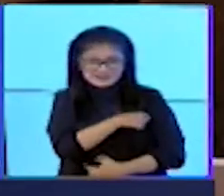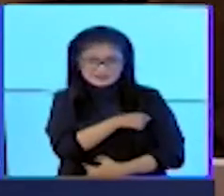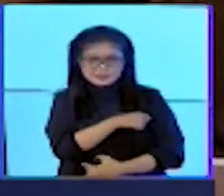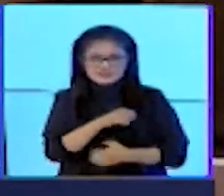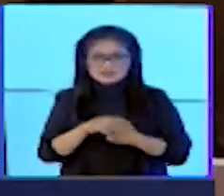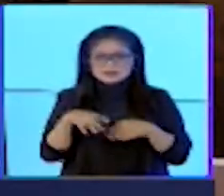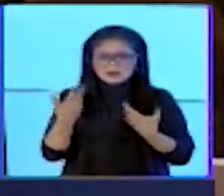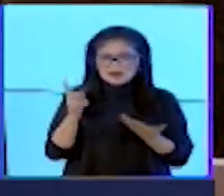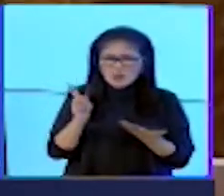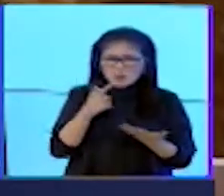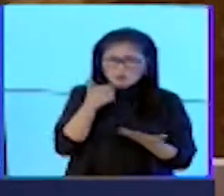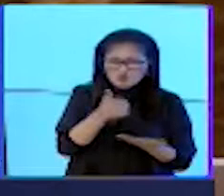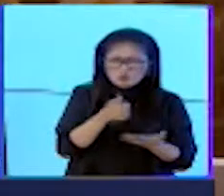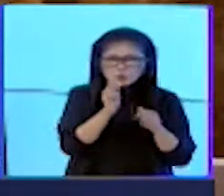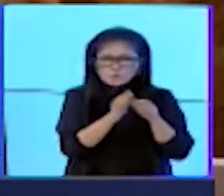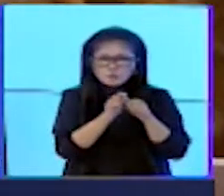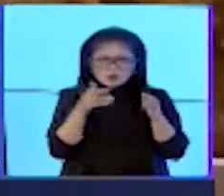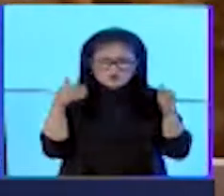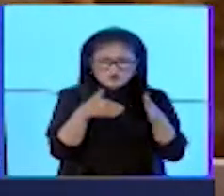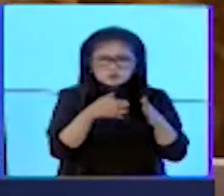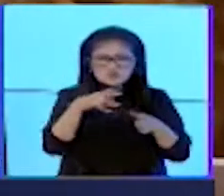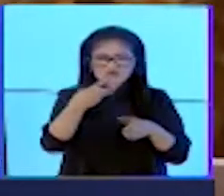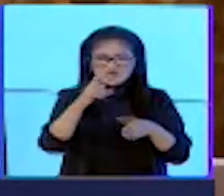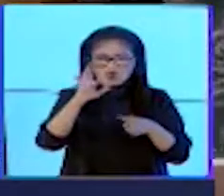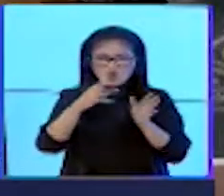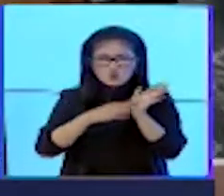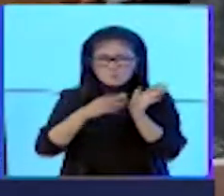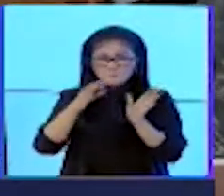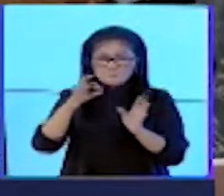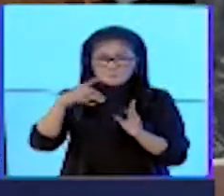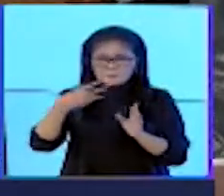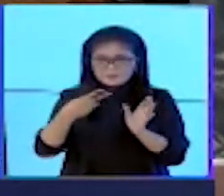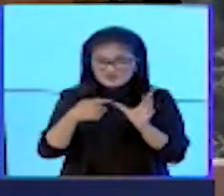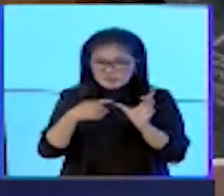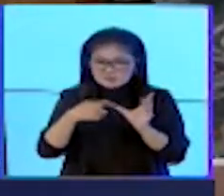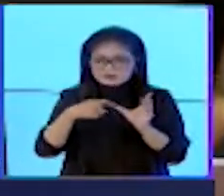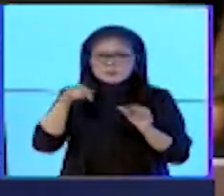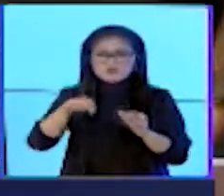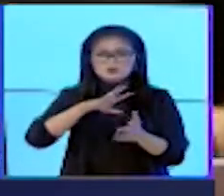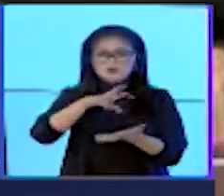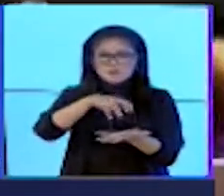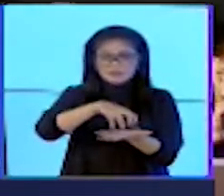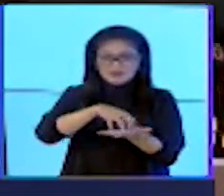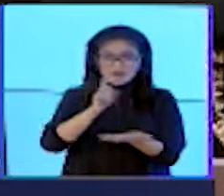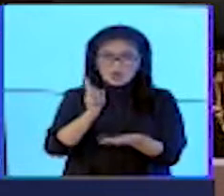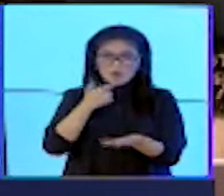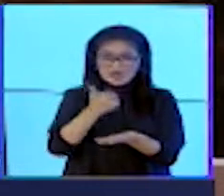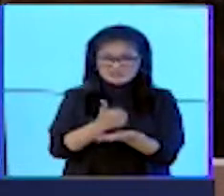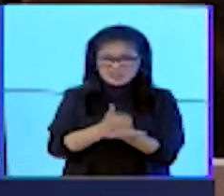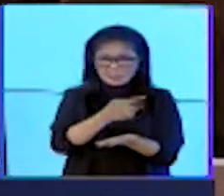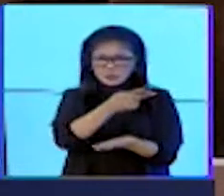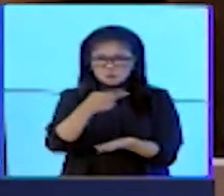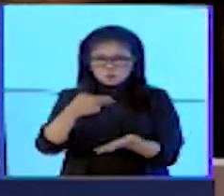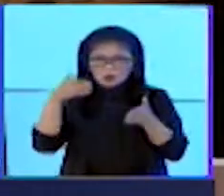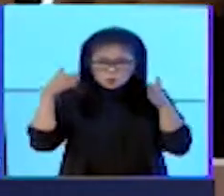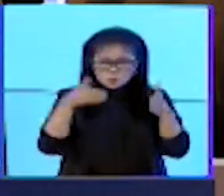kita buat portal aja khusus e-commerce untuk produk lokal. Sementara kan e-commerce yang lain itu campuran. Ini khusus produk lokal atau